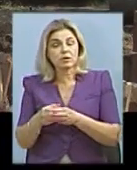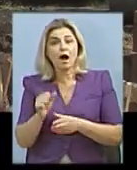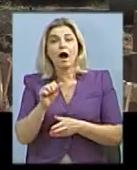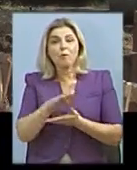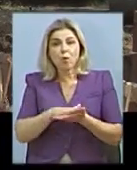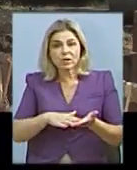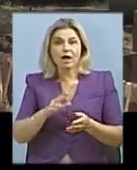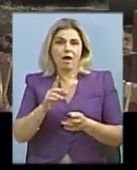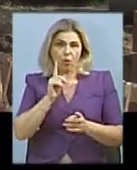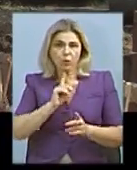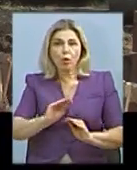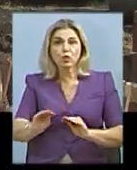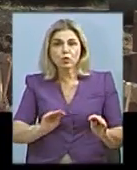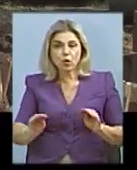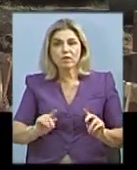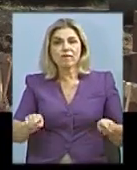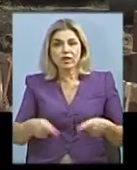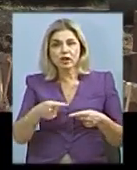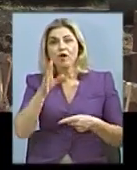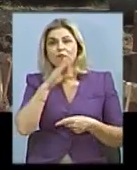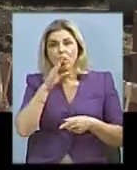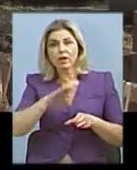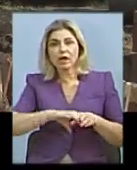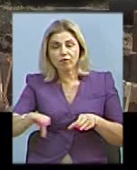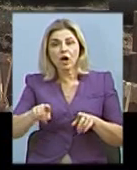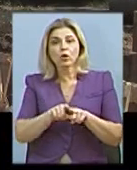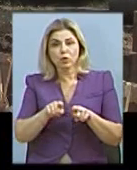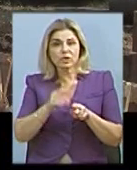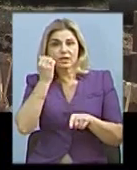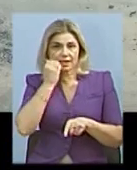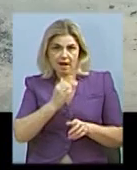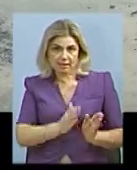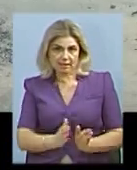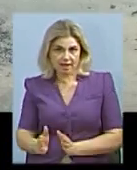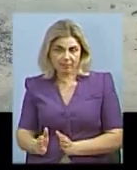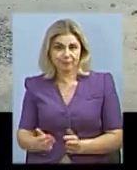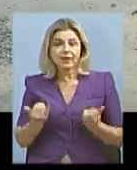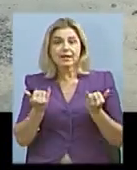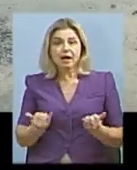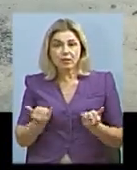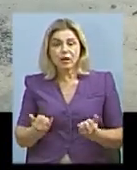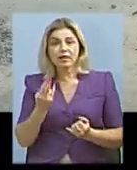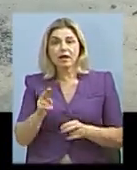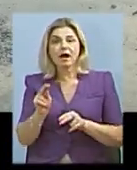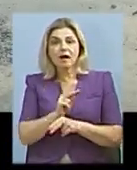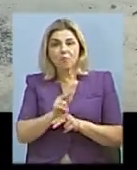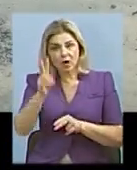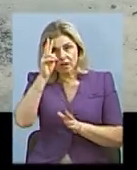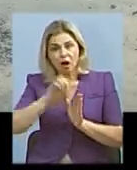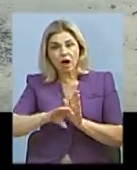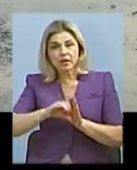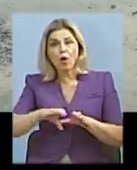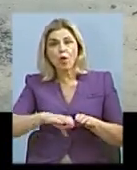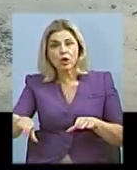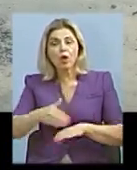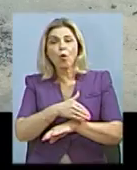цього благоустрій, відновлення водопроводу теж старої системи. На даний момент для ремонту каналізаційного колектора на